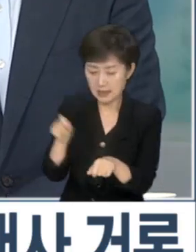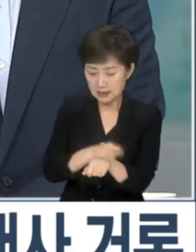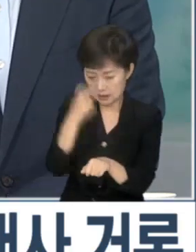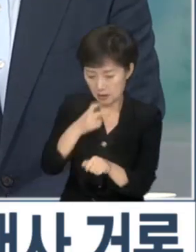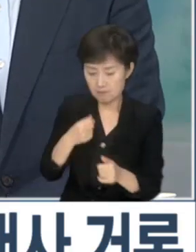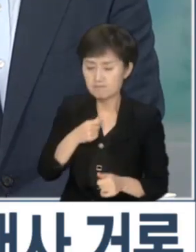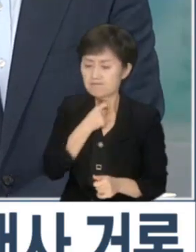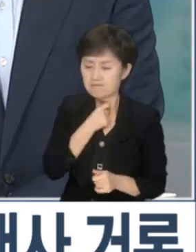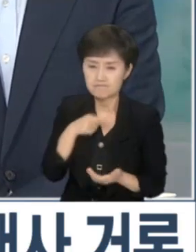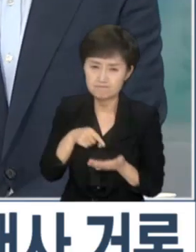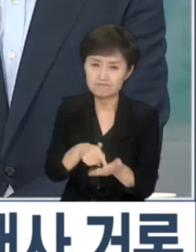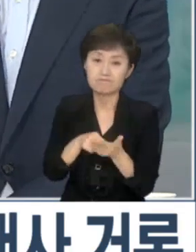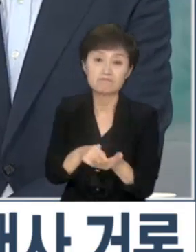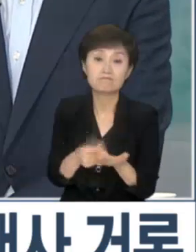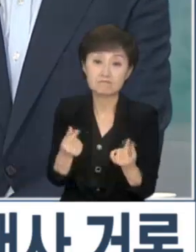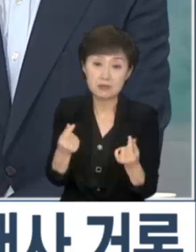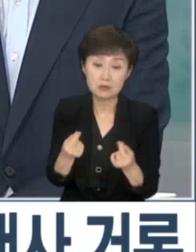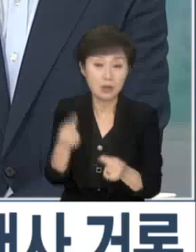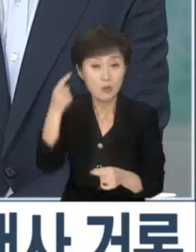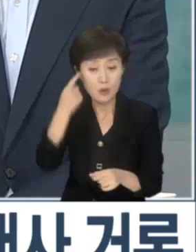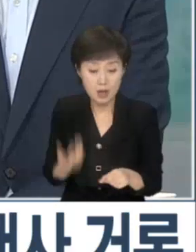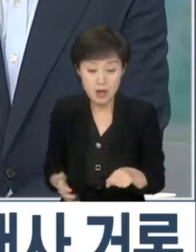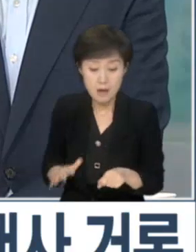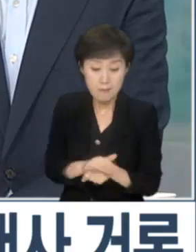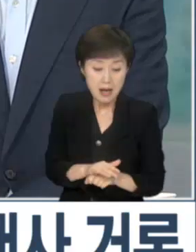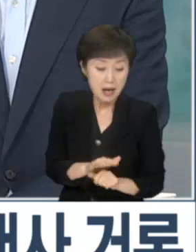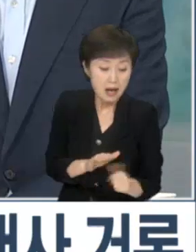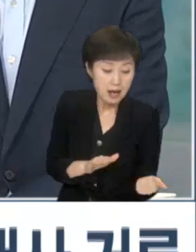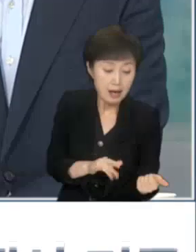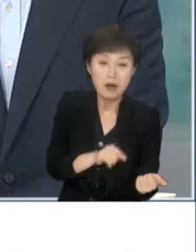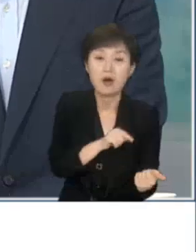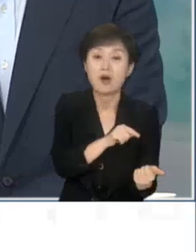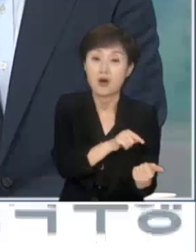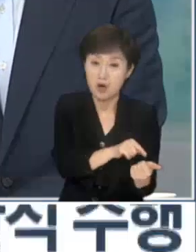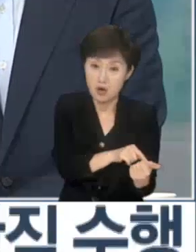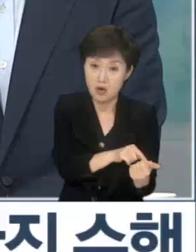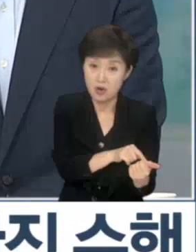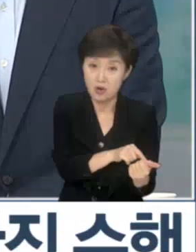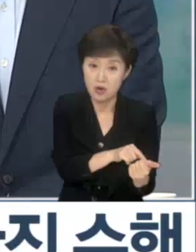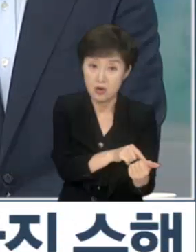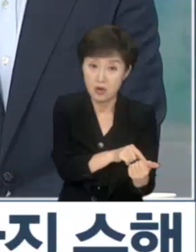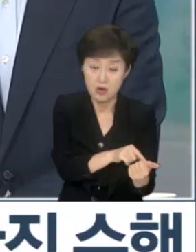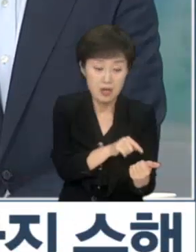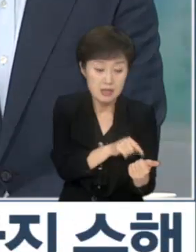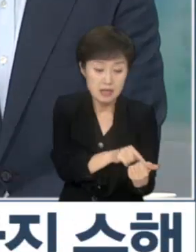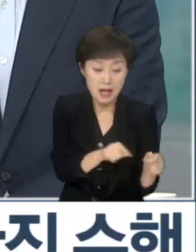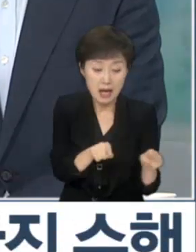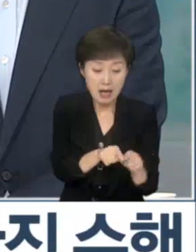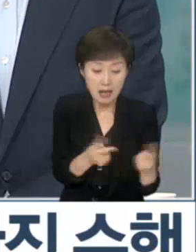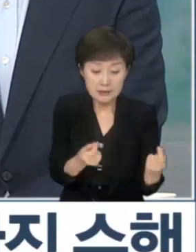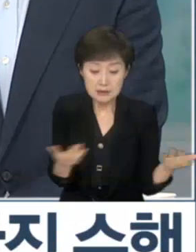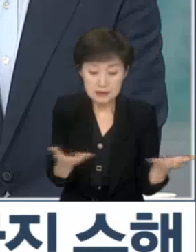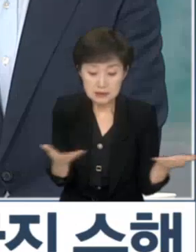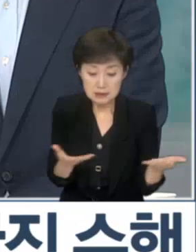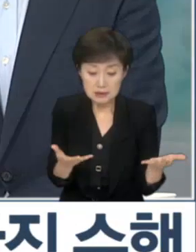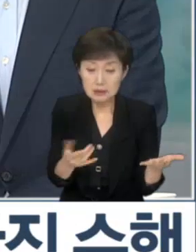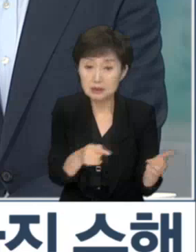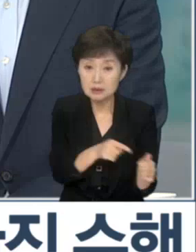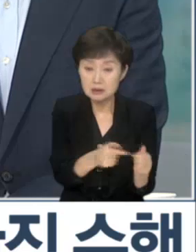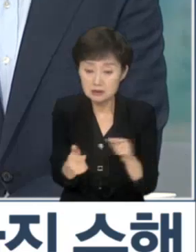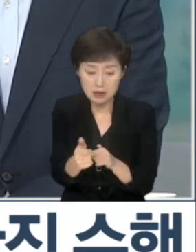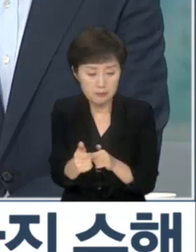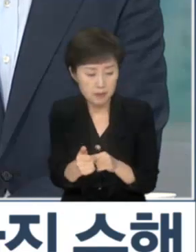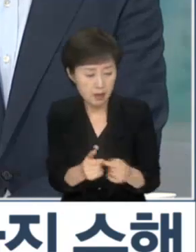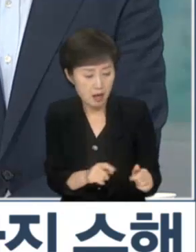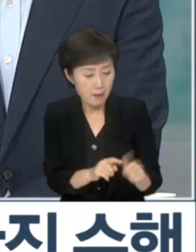체수군 상병과 최수근 상병의 손을 놓친 그 동료 병사의 엄마가 지금 우리 아들이 그런 트라우마에서